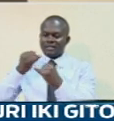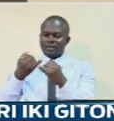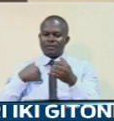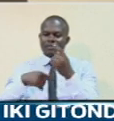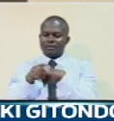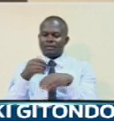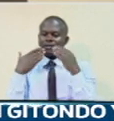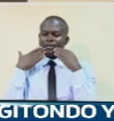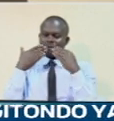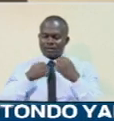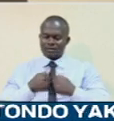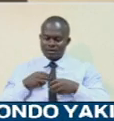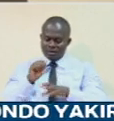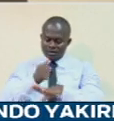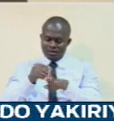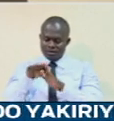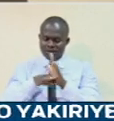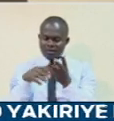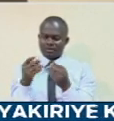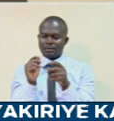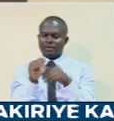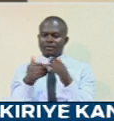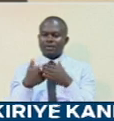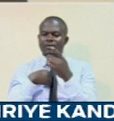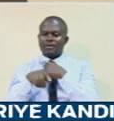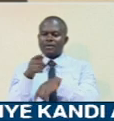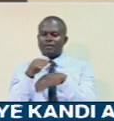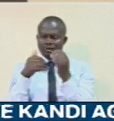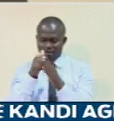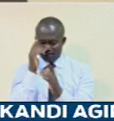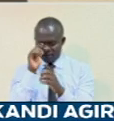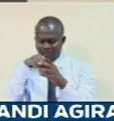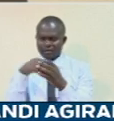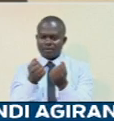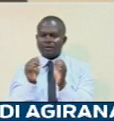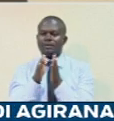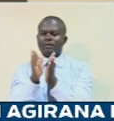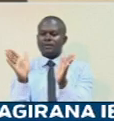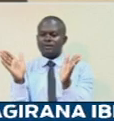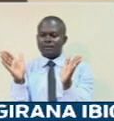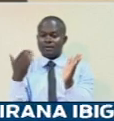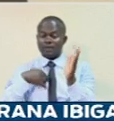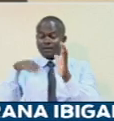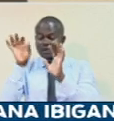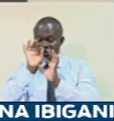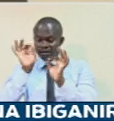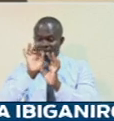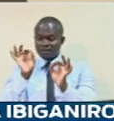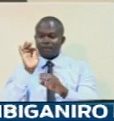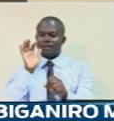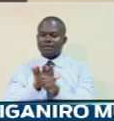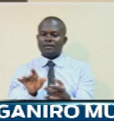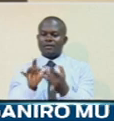ubumuga. Turashimira u Rwanda uburyo rwashyizeho gahunda zo korohereza abafite ubumuga kugenda mu modoka za rusange. Naratangaye cyane,